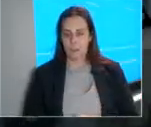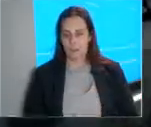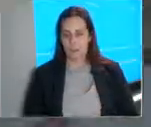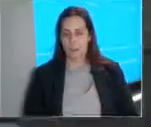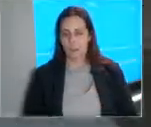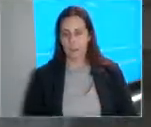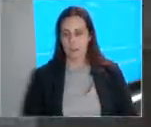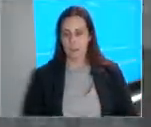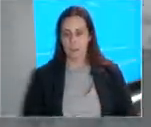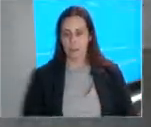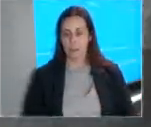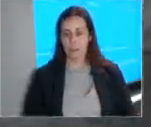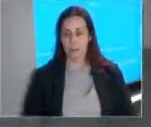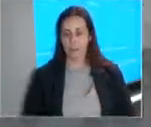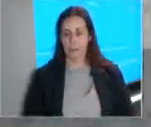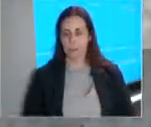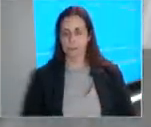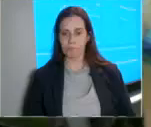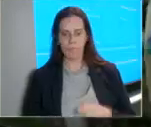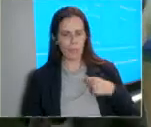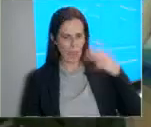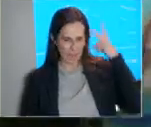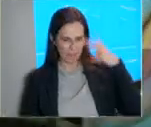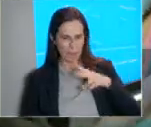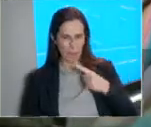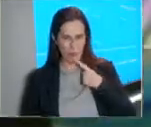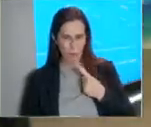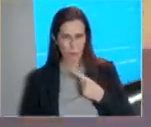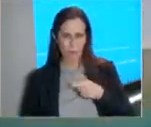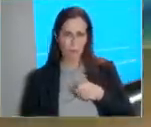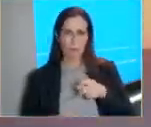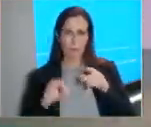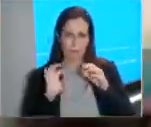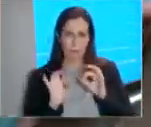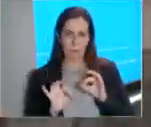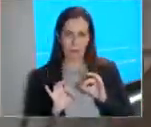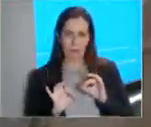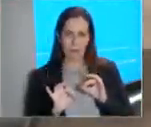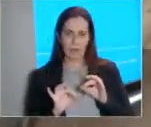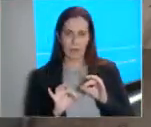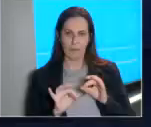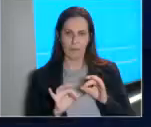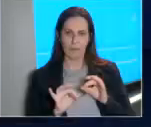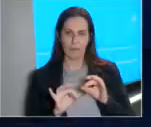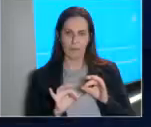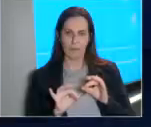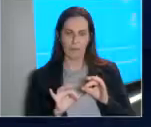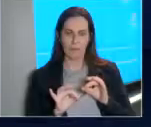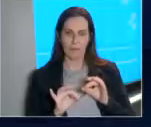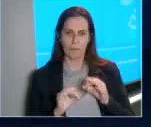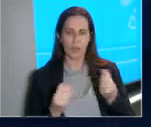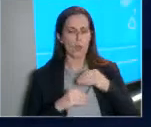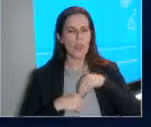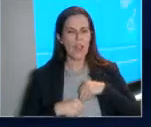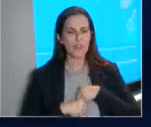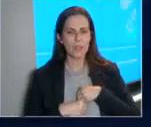אש. כן, אני מבין מה שאתה אומר, וזה בהחלט במישור הייתי אומר היותר מנטלי,